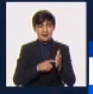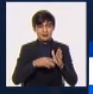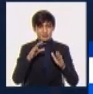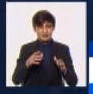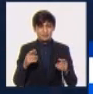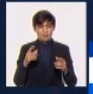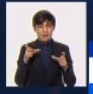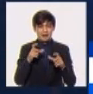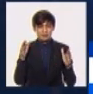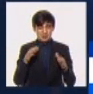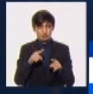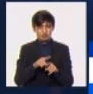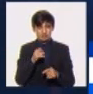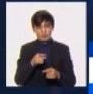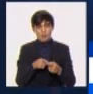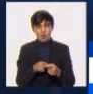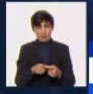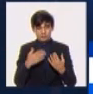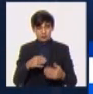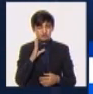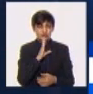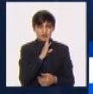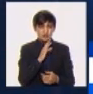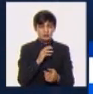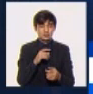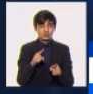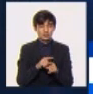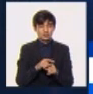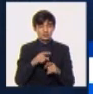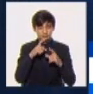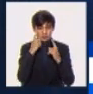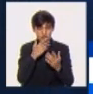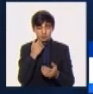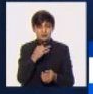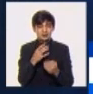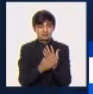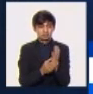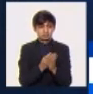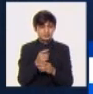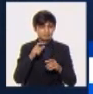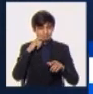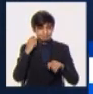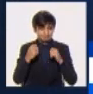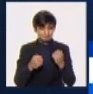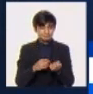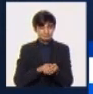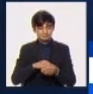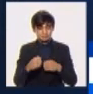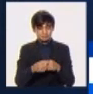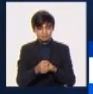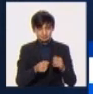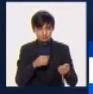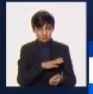шағын дүкендердің бірінде болған, еден жуғаннан кейін әйел адам медициналық бетперде мен қолғабын шешкен сәтте дүкенге